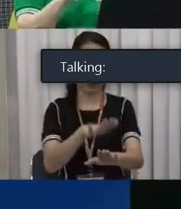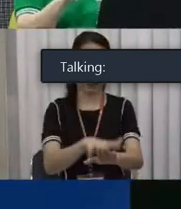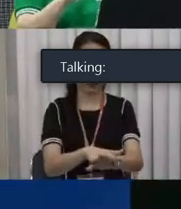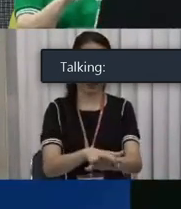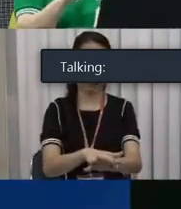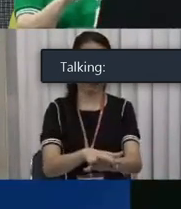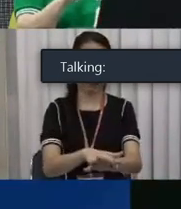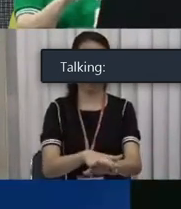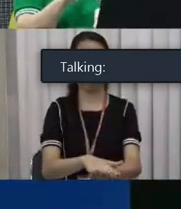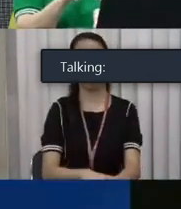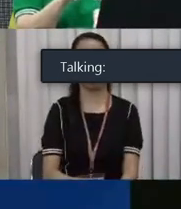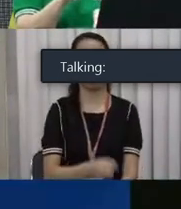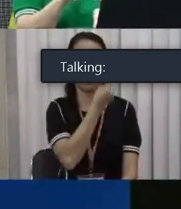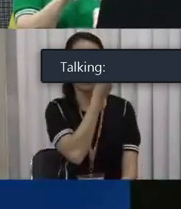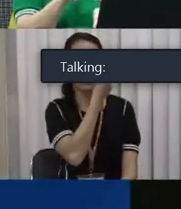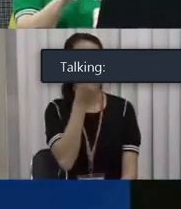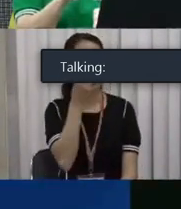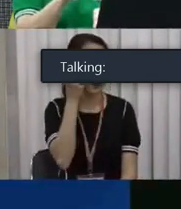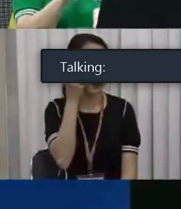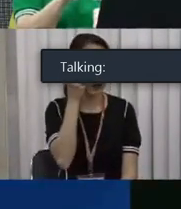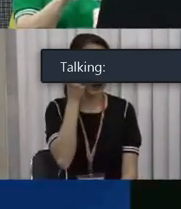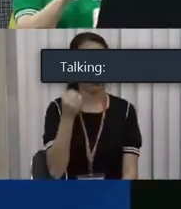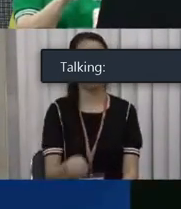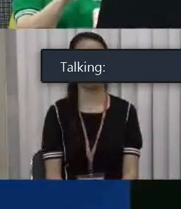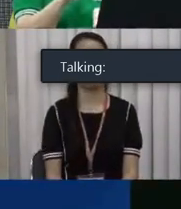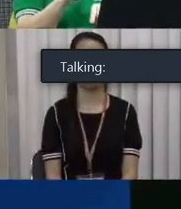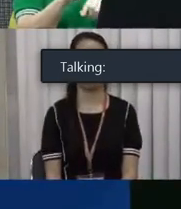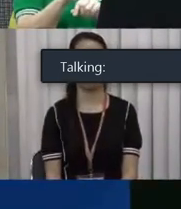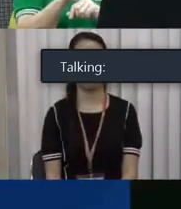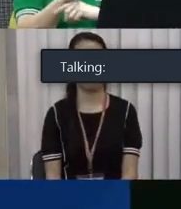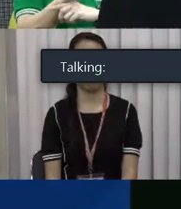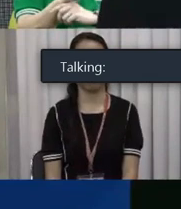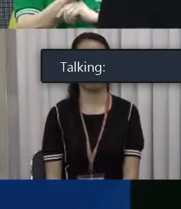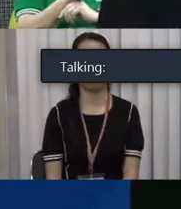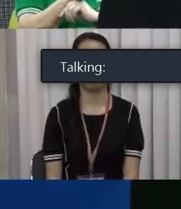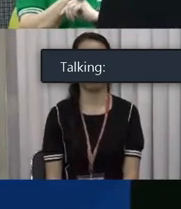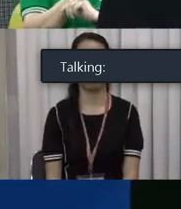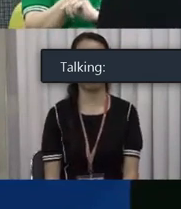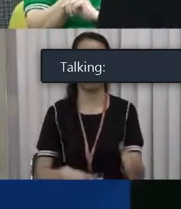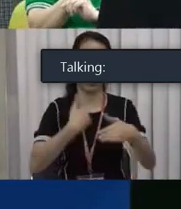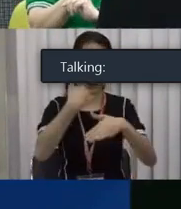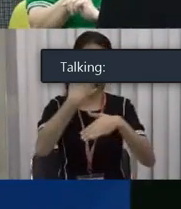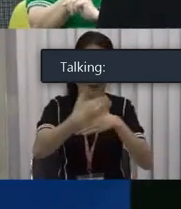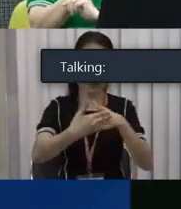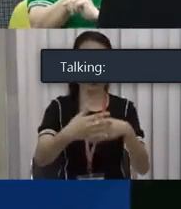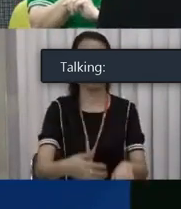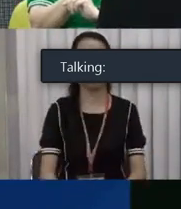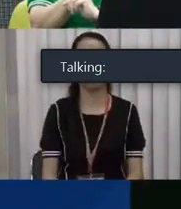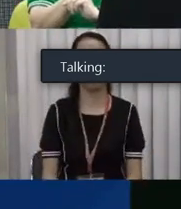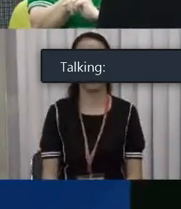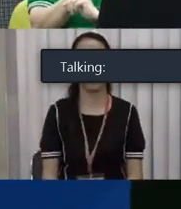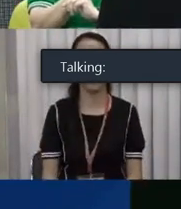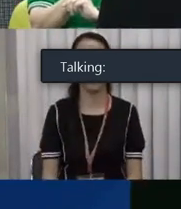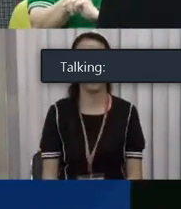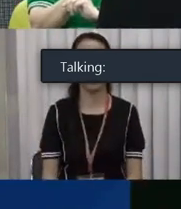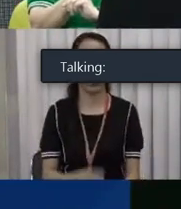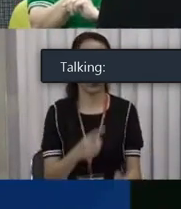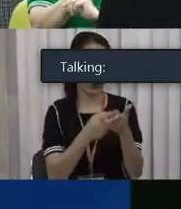top secret. Okay. So, mga known na siya nga mga phrases. Kani?